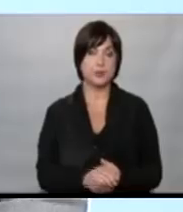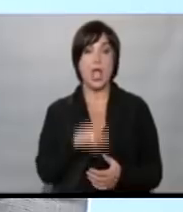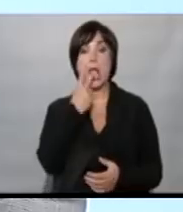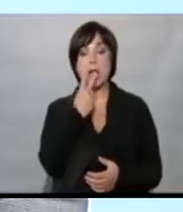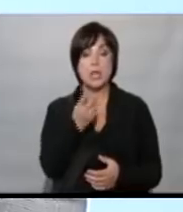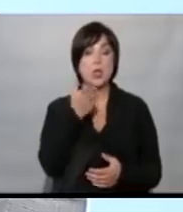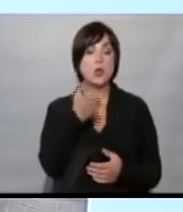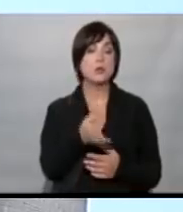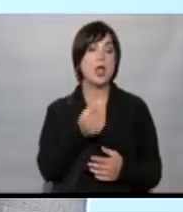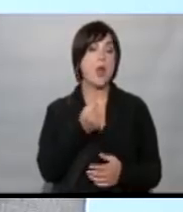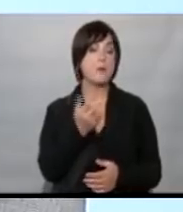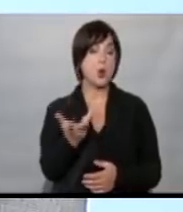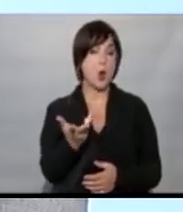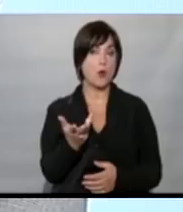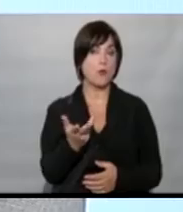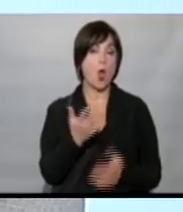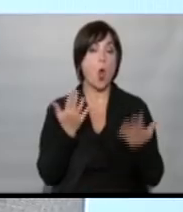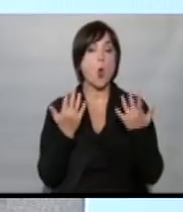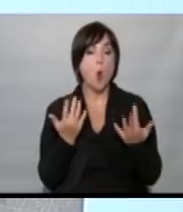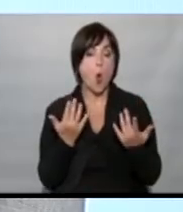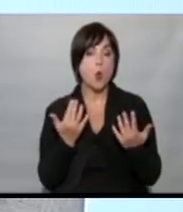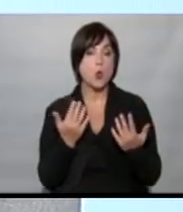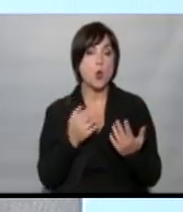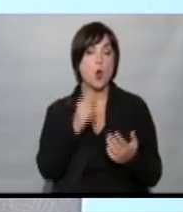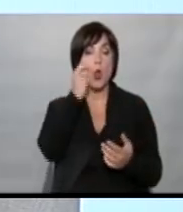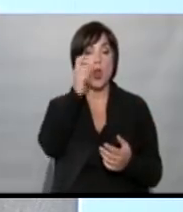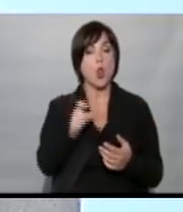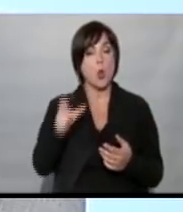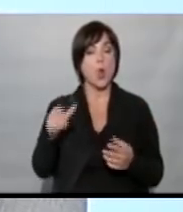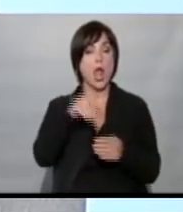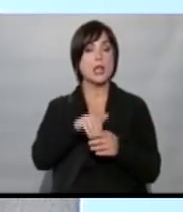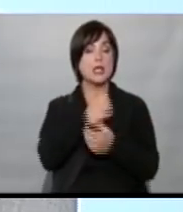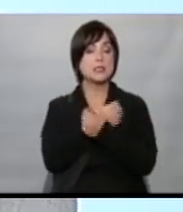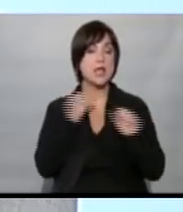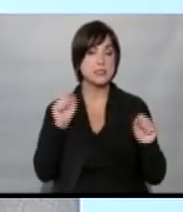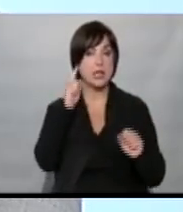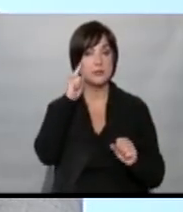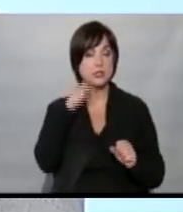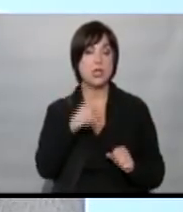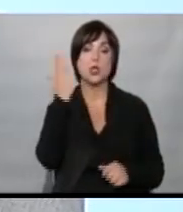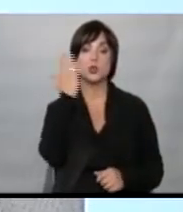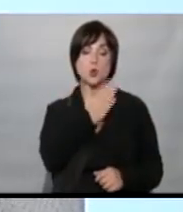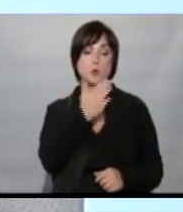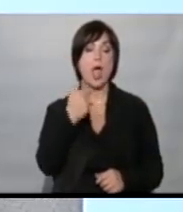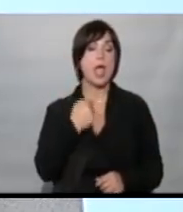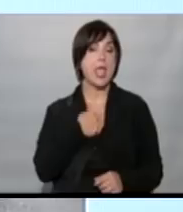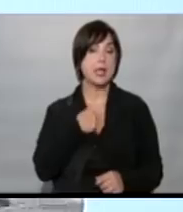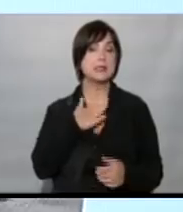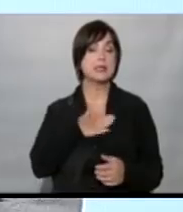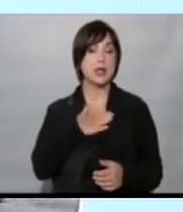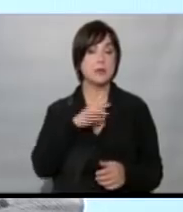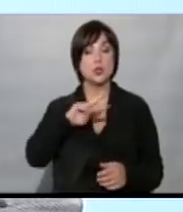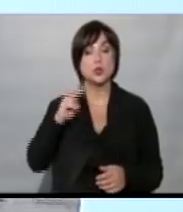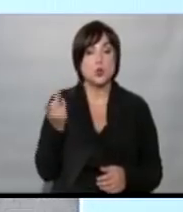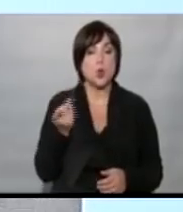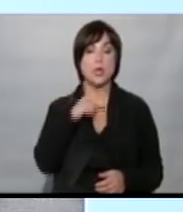Гледано од аспект на бројка и за тоа колку мина гласа за, може да се смета и за успешен. И јас би сакала за нешто